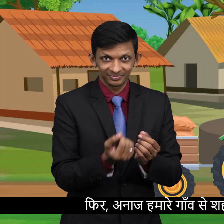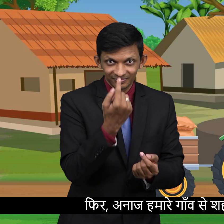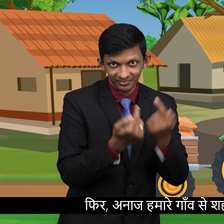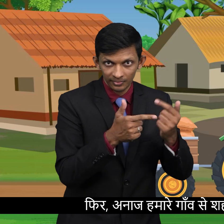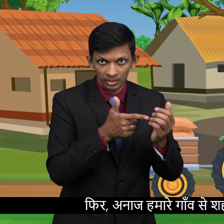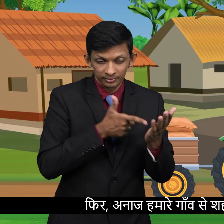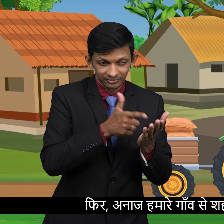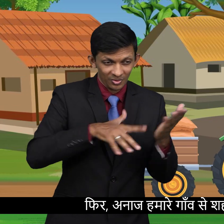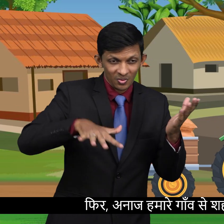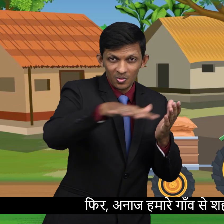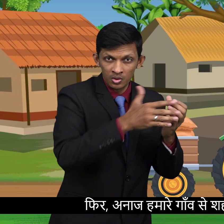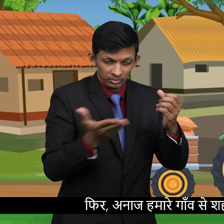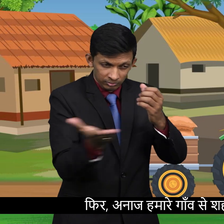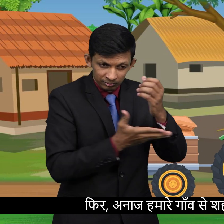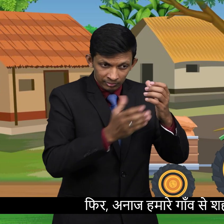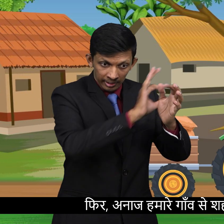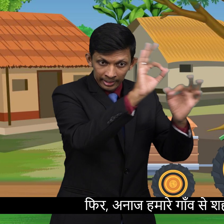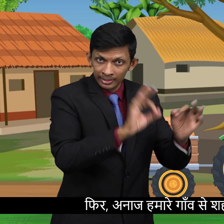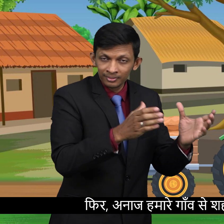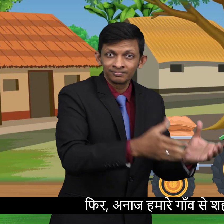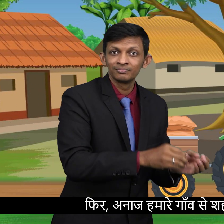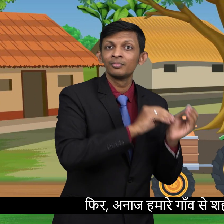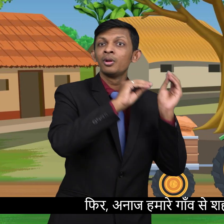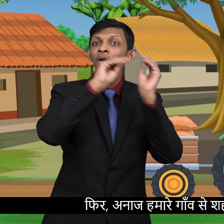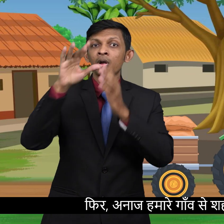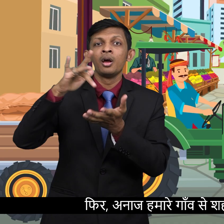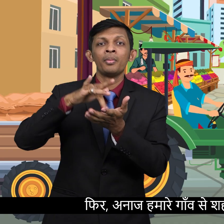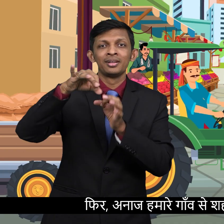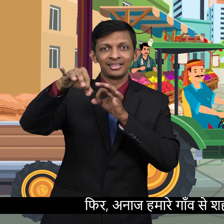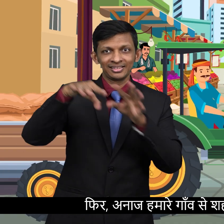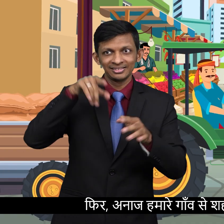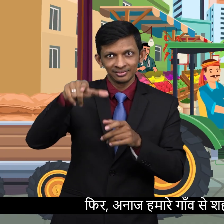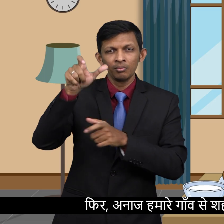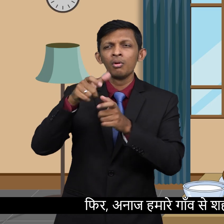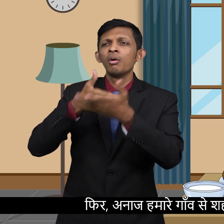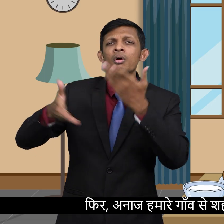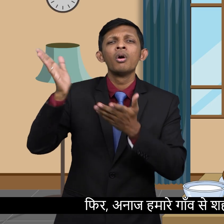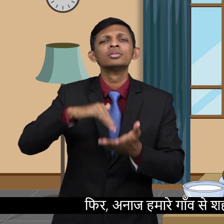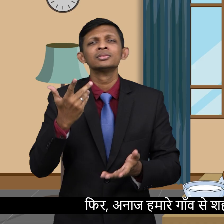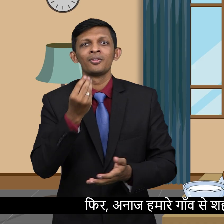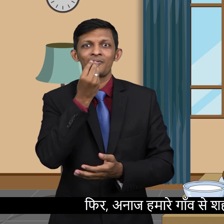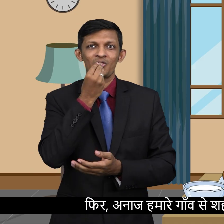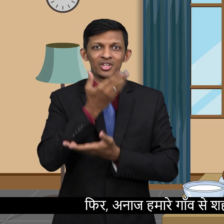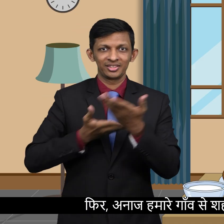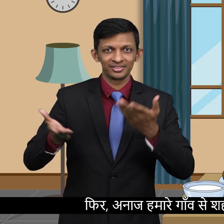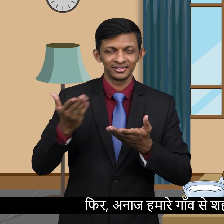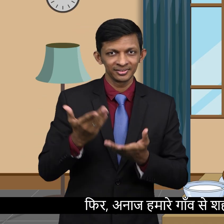फिर अनाज हमारे गांव से शहर भेजा जाता है, जहां लोग भोजन खाते हैं।